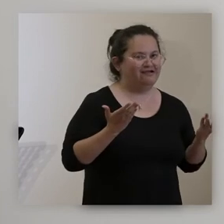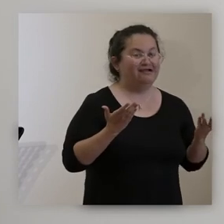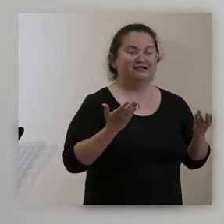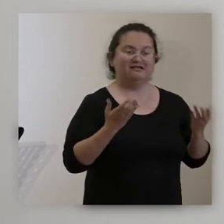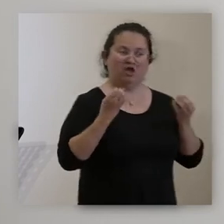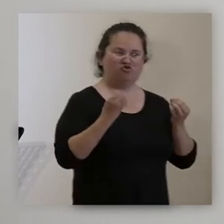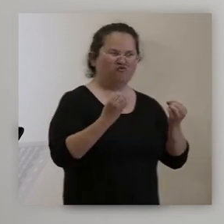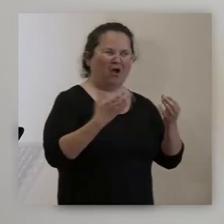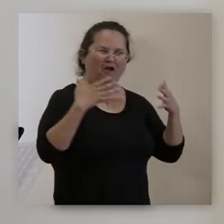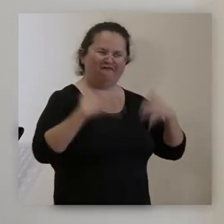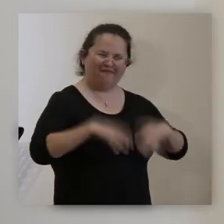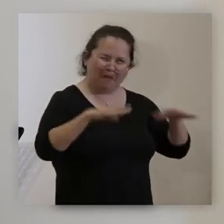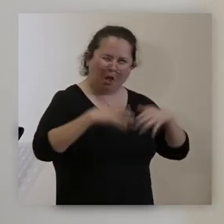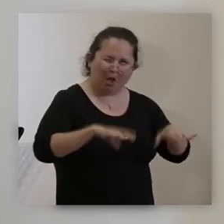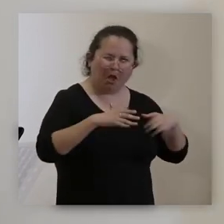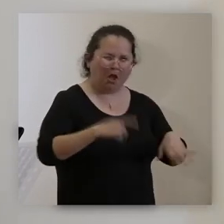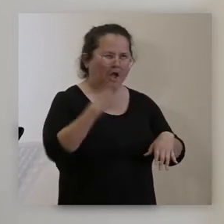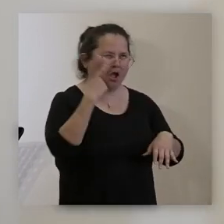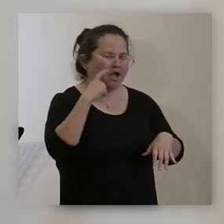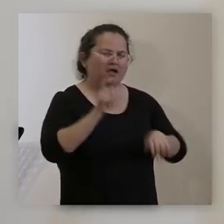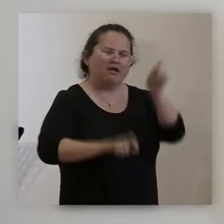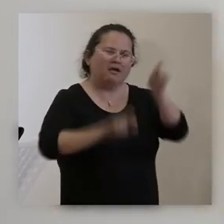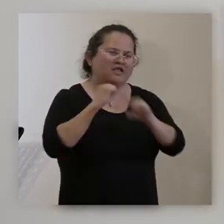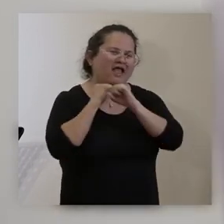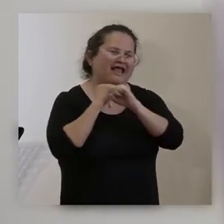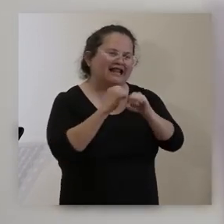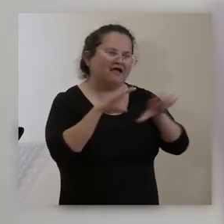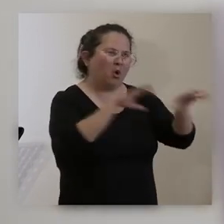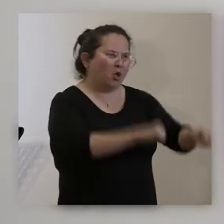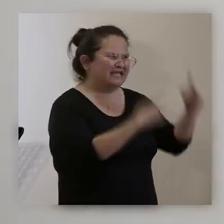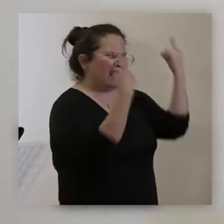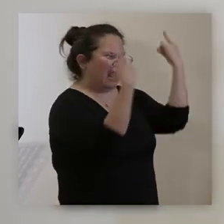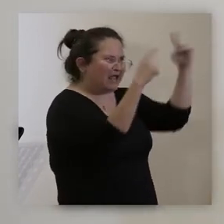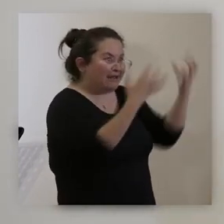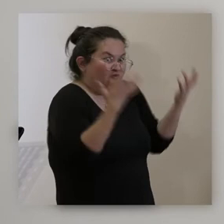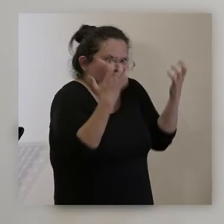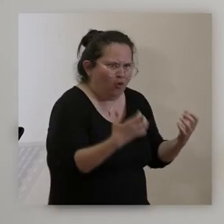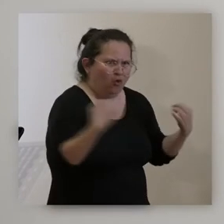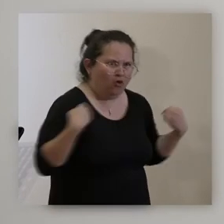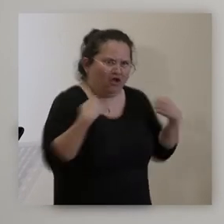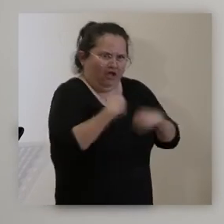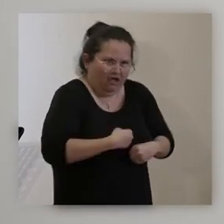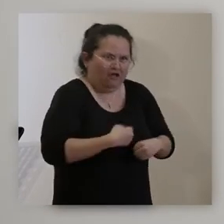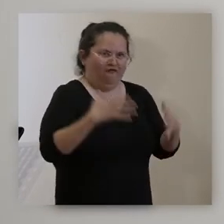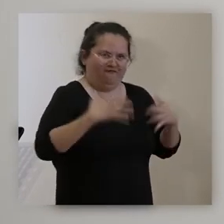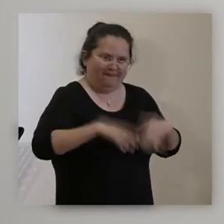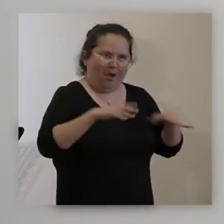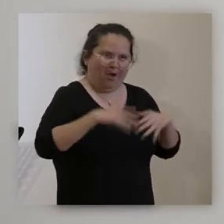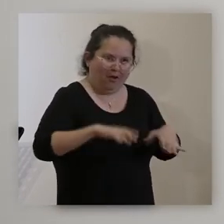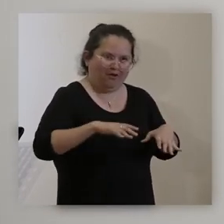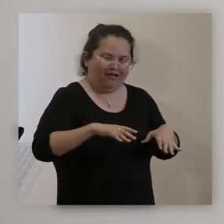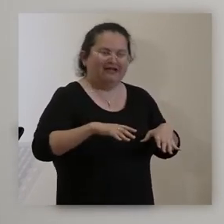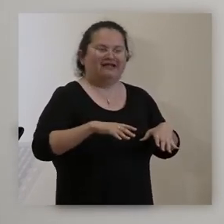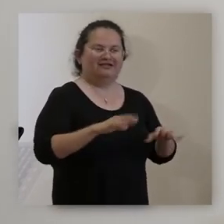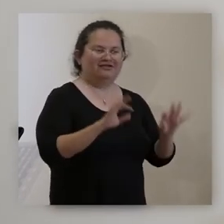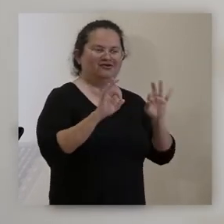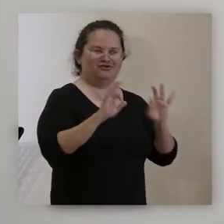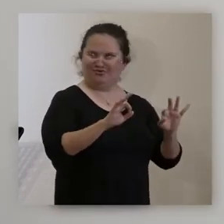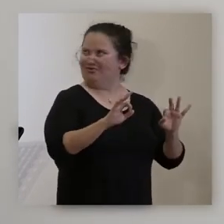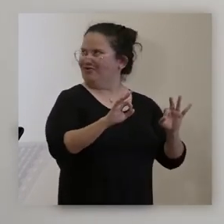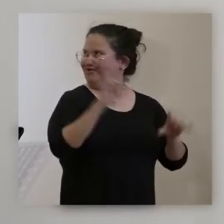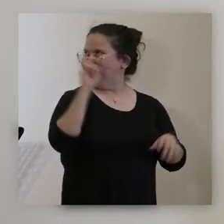régulièrement formulées par les esclaves des colonies. sur cette image, les tenues vestimentaires de l'une et de l'autre permettent d